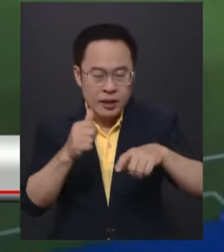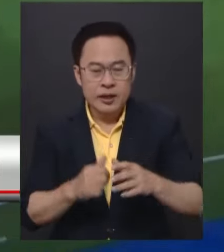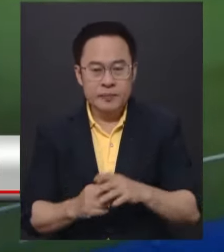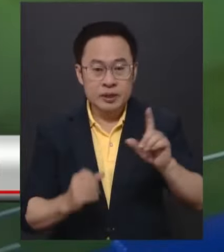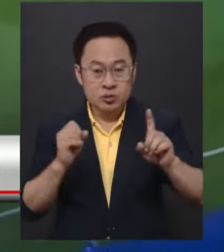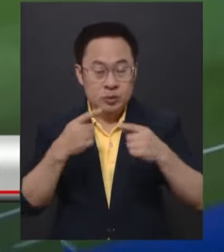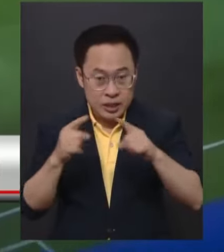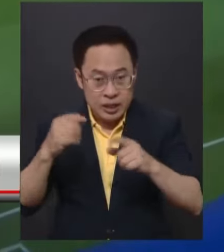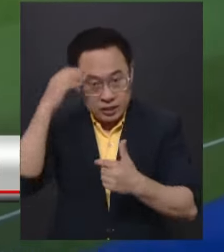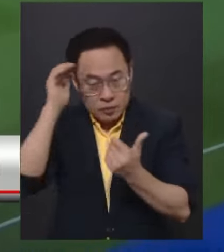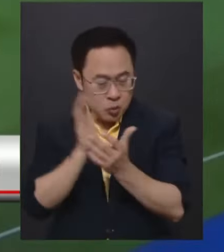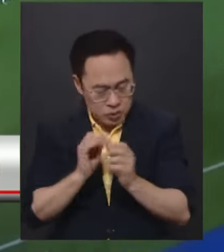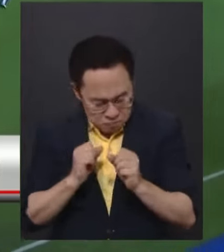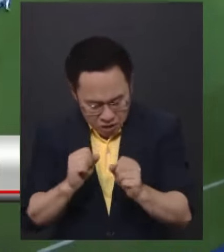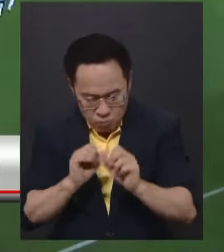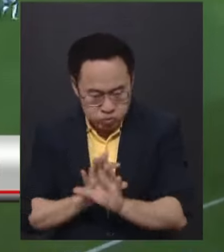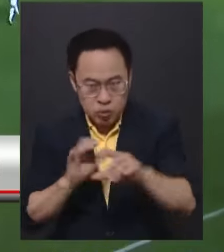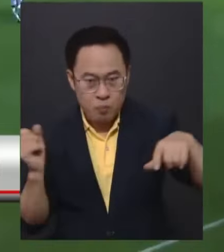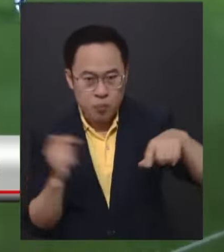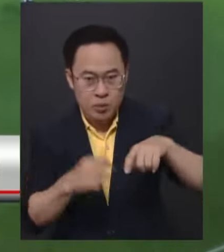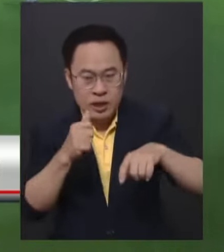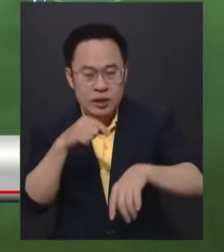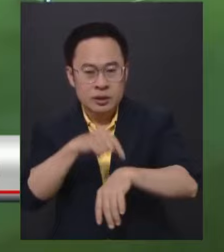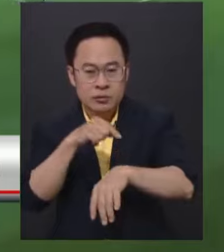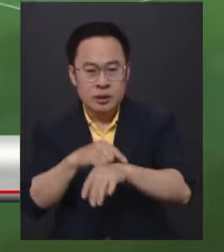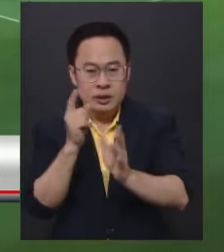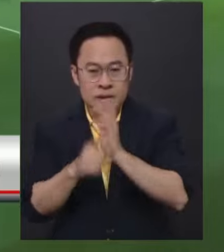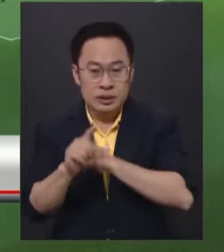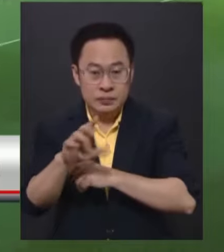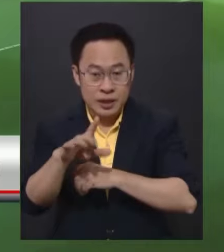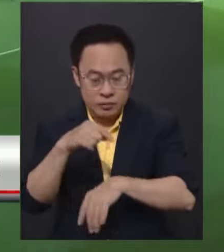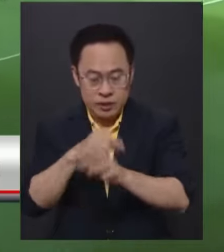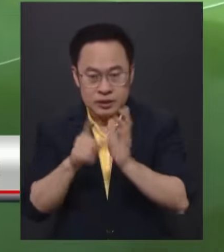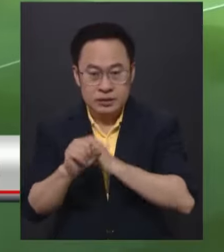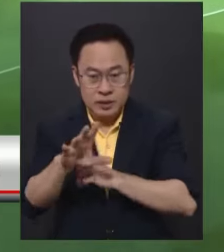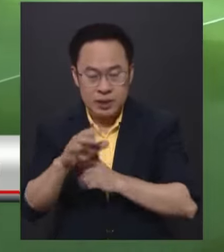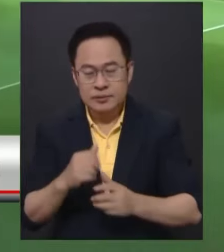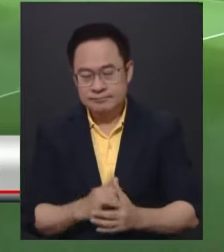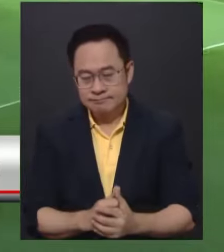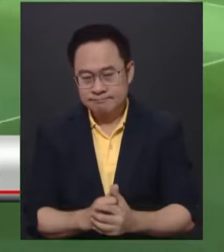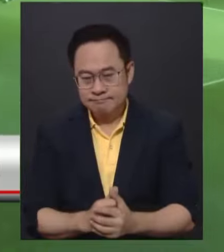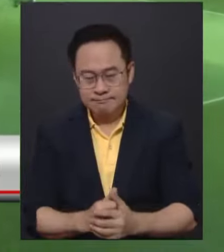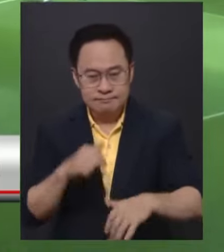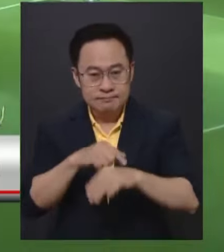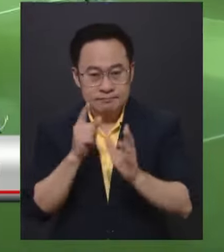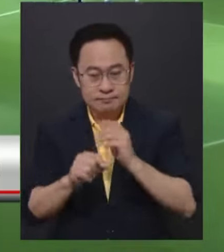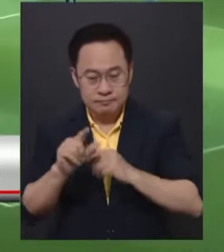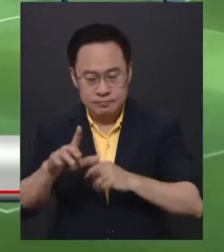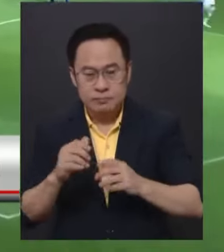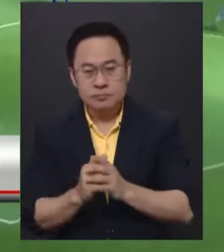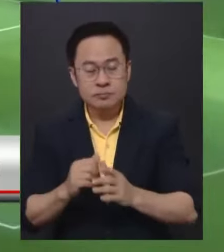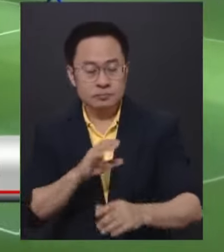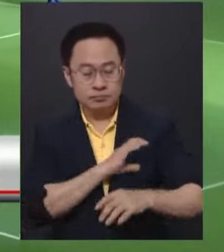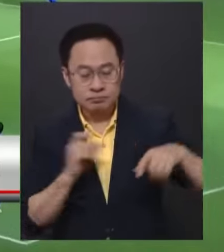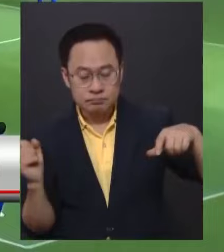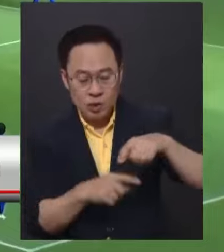รก็มาตีเสมอได้แบบรวดเร็วครับนาทีที่25ครับชูเวลซูมูครับกองหน้ายิงลูกนี้บอลพุ่งแรงเสียบเ